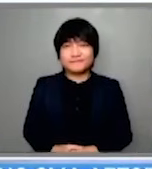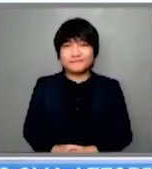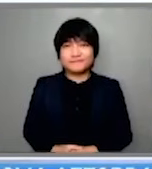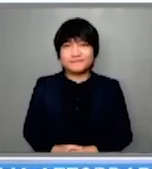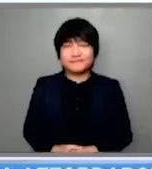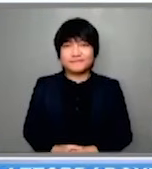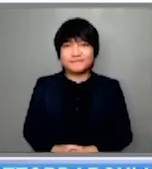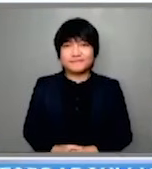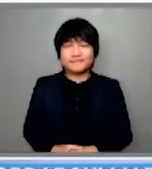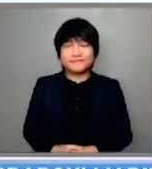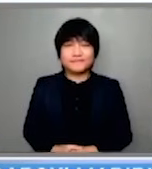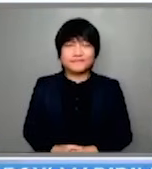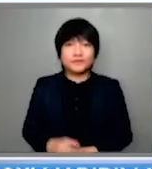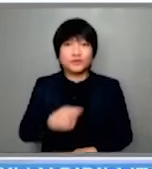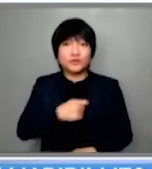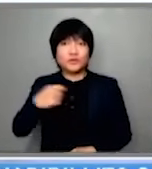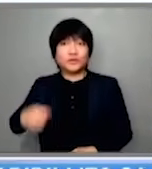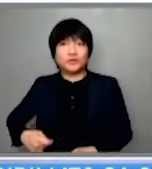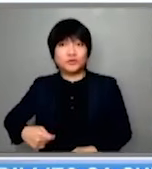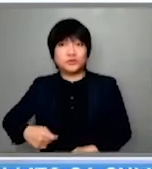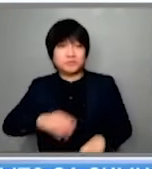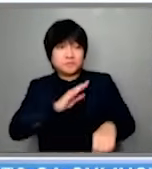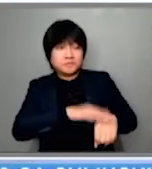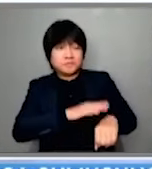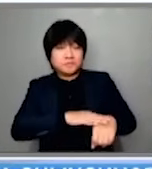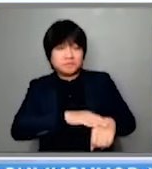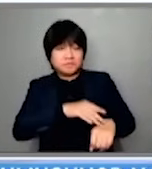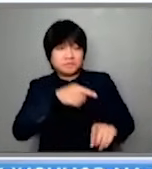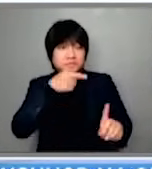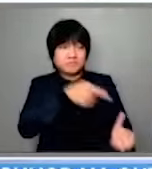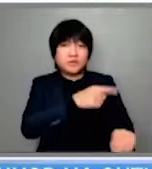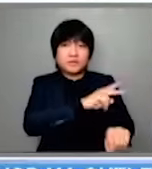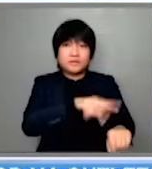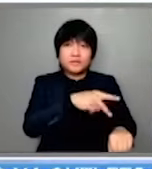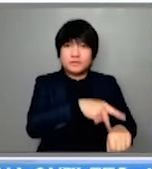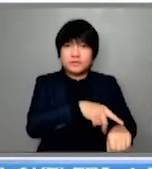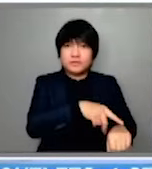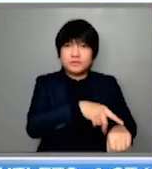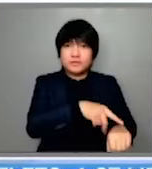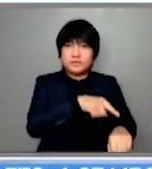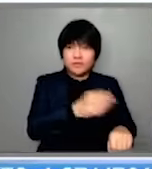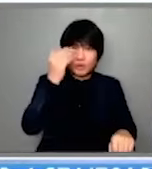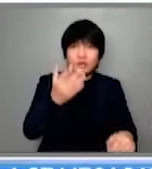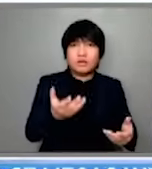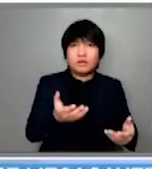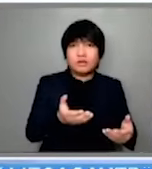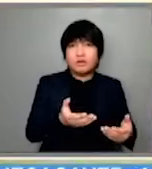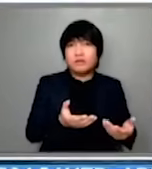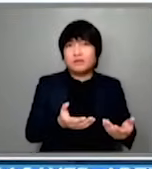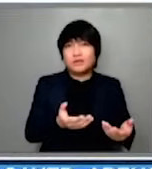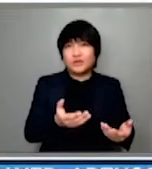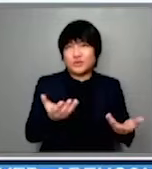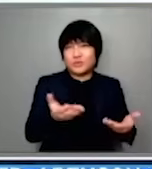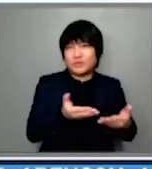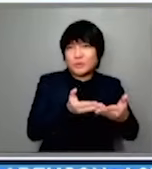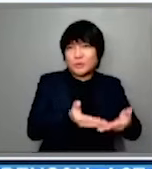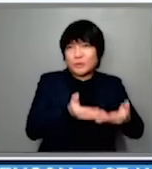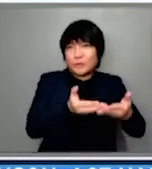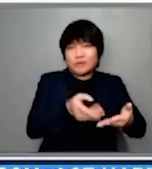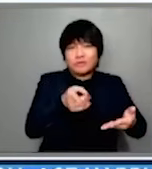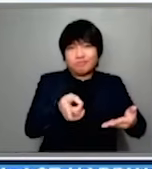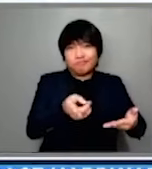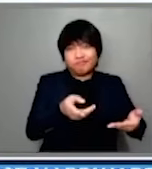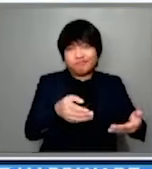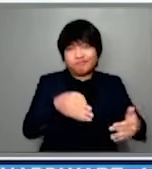Nanawagan ng China sa Pilipinas na itigil na raw ang anilay maritime infringement at provocative acts umano nito sa South China Sea. Kasunod yan,